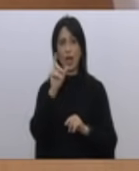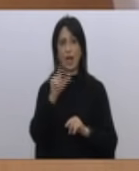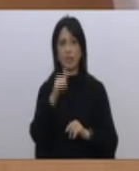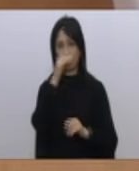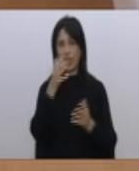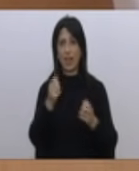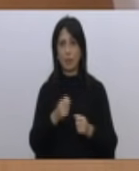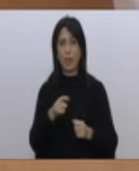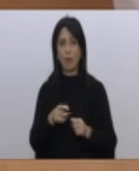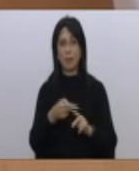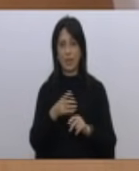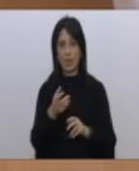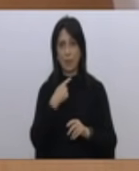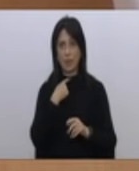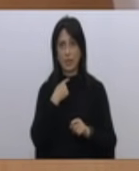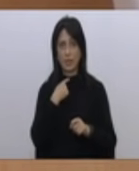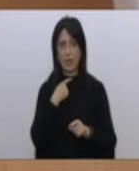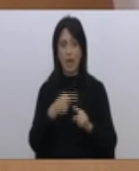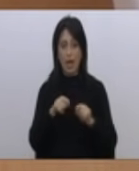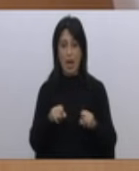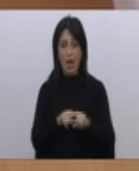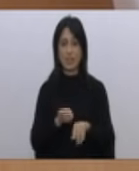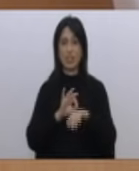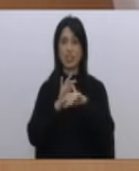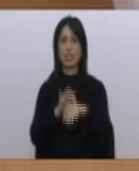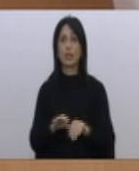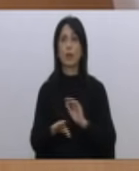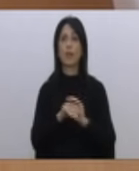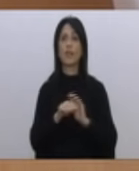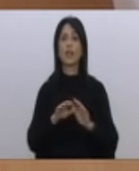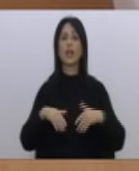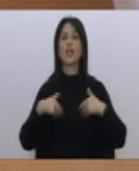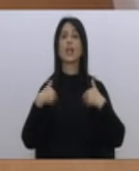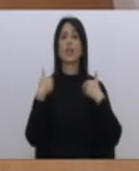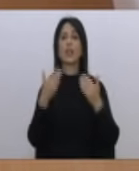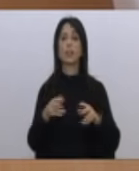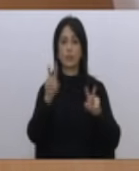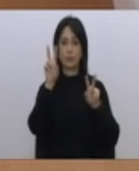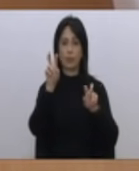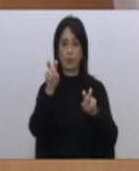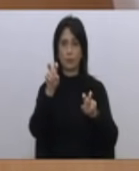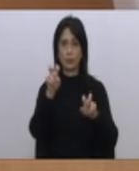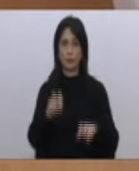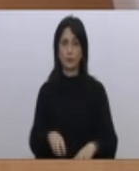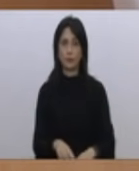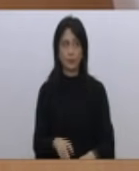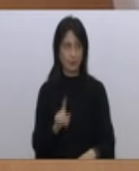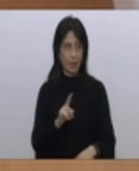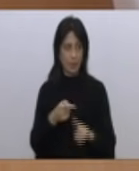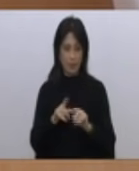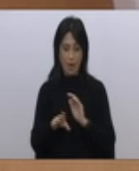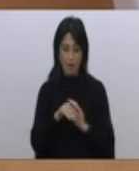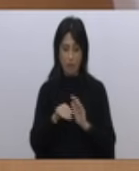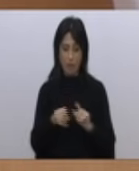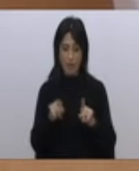ვერ იღებს ამდენ ხმას. აი ასე ჩატარებულ არჩევნებს გილოცავთ ბრჭყალებში. რაც ამ